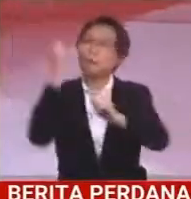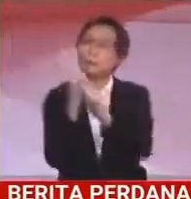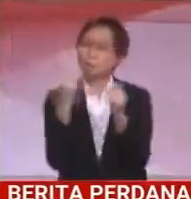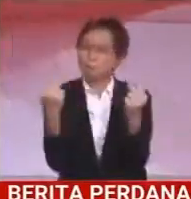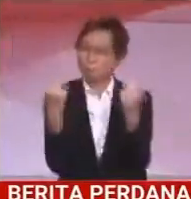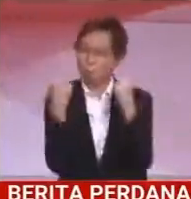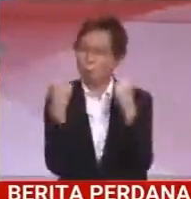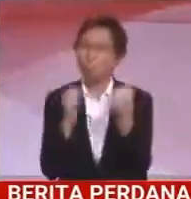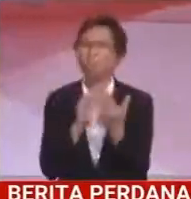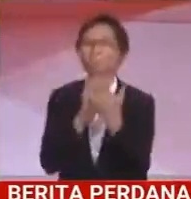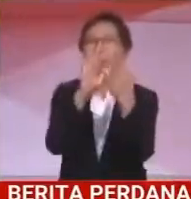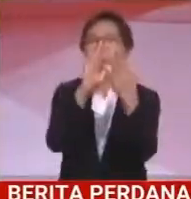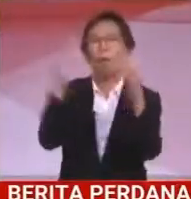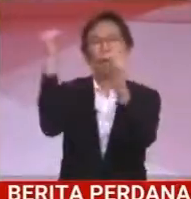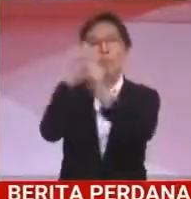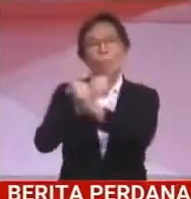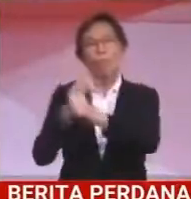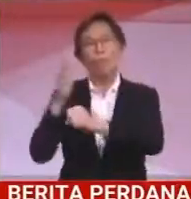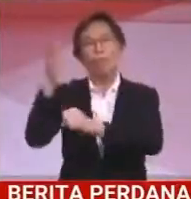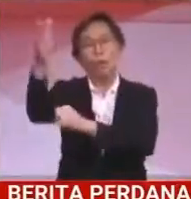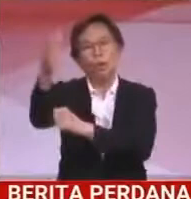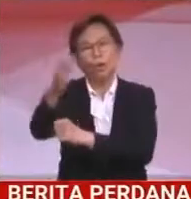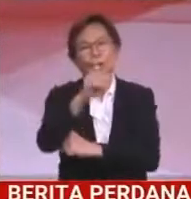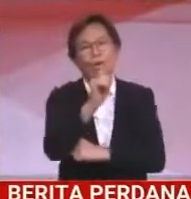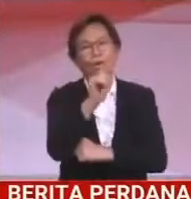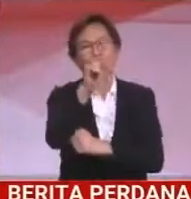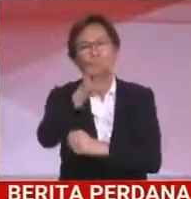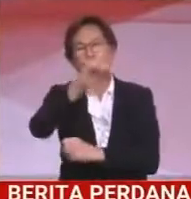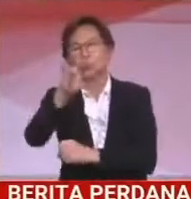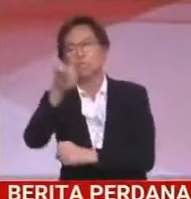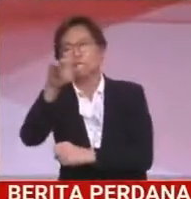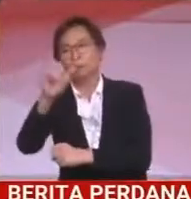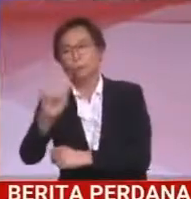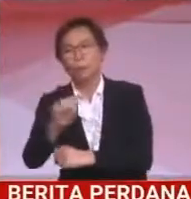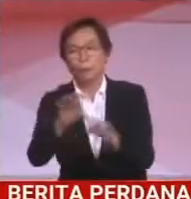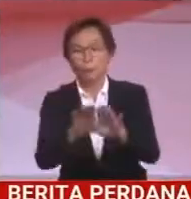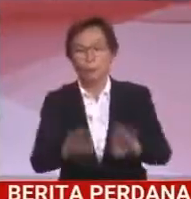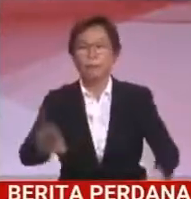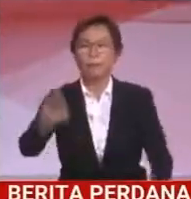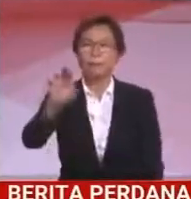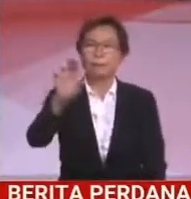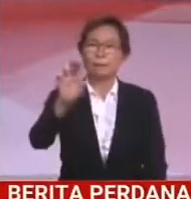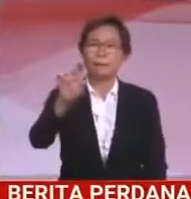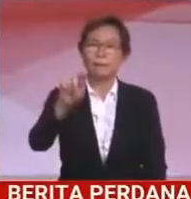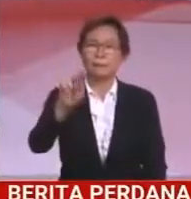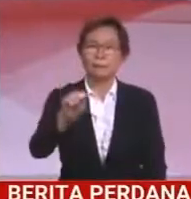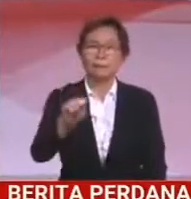stabil bagi mengharungi cabaran mendatang. Tun Julia Muhammad Tahir, Berita RTM.